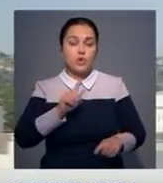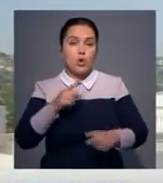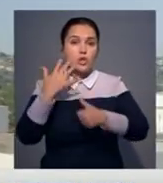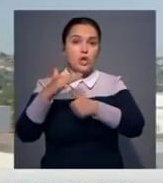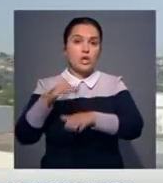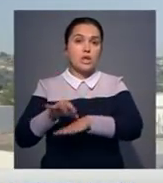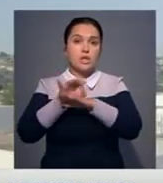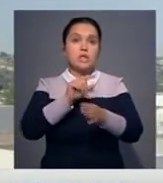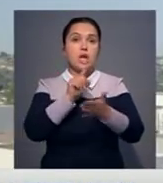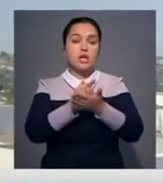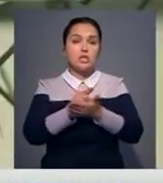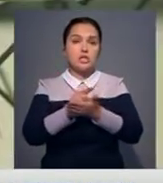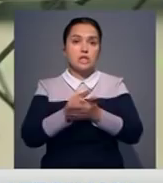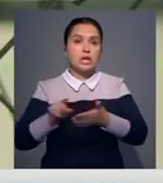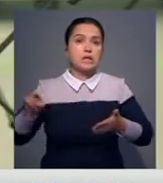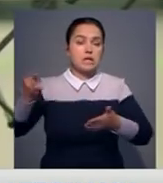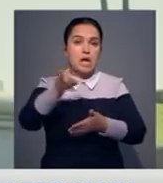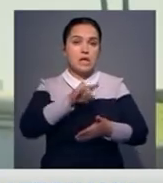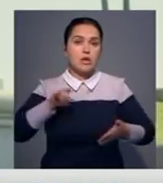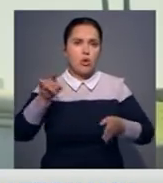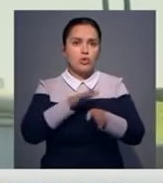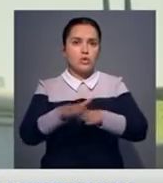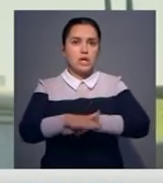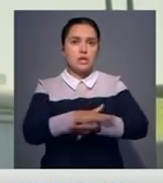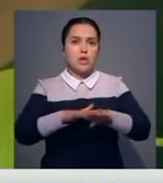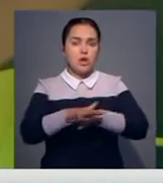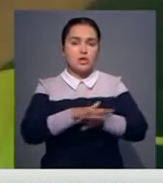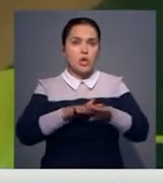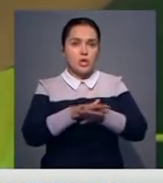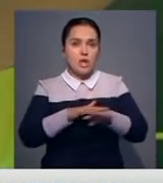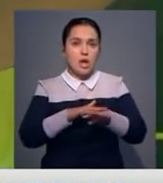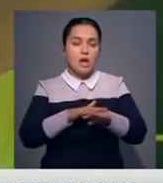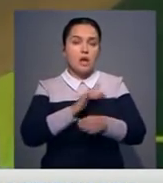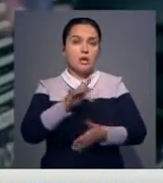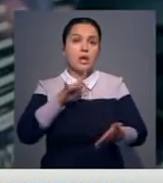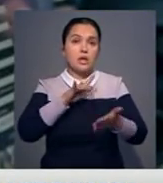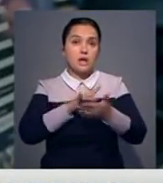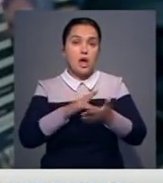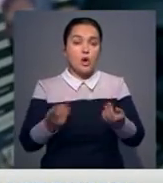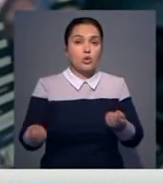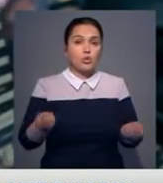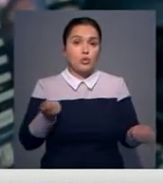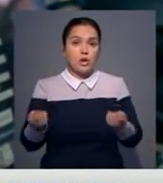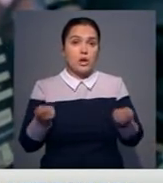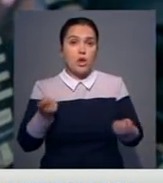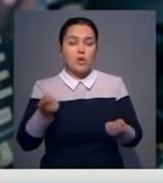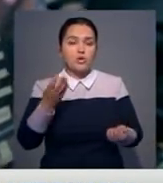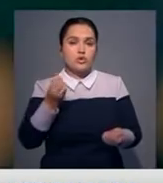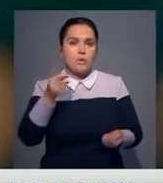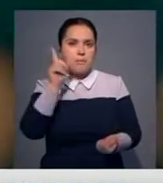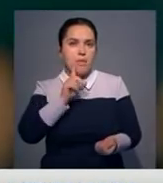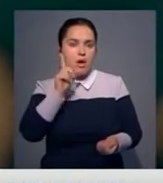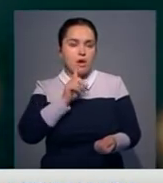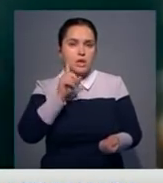что дроны-курьеры должны летать в густонаселенных районах городов, а регулирование в этой области еще далеко